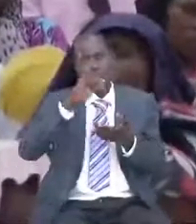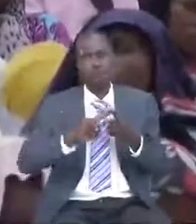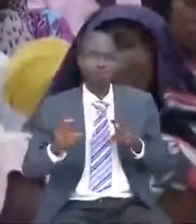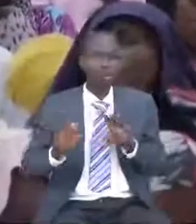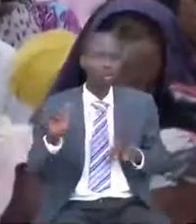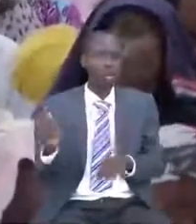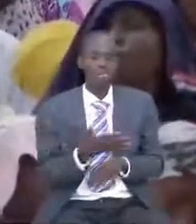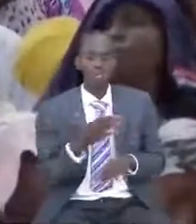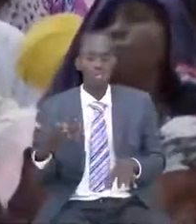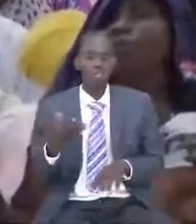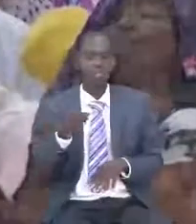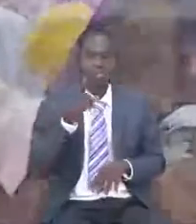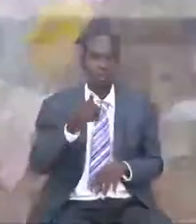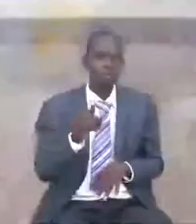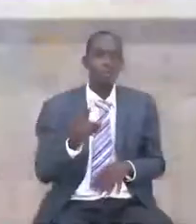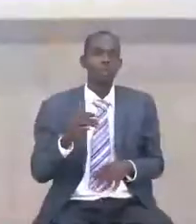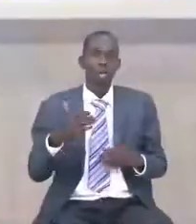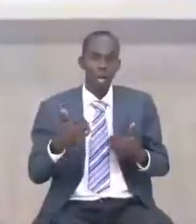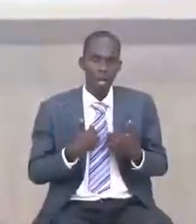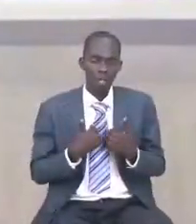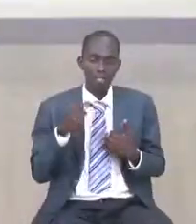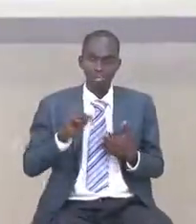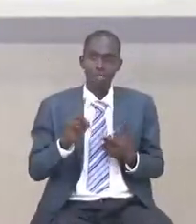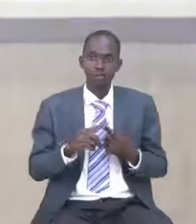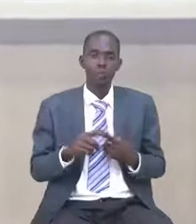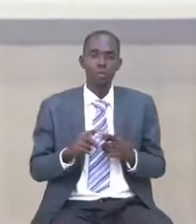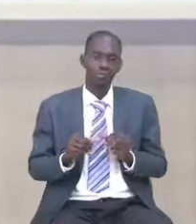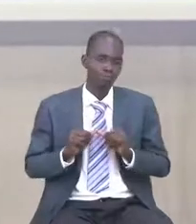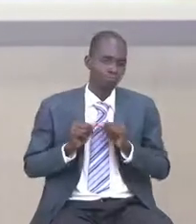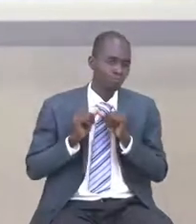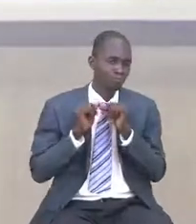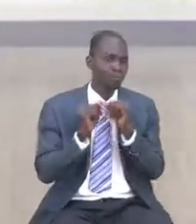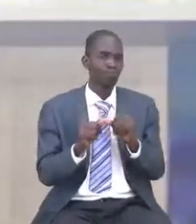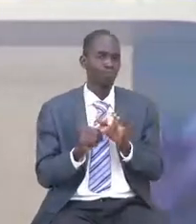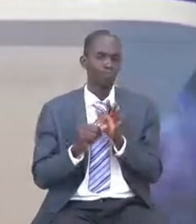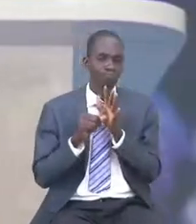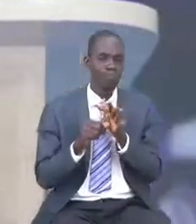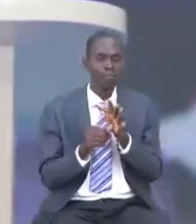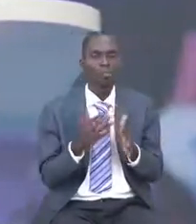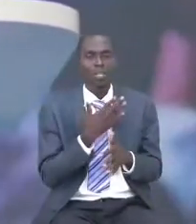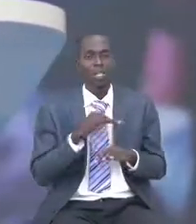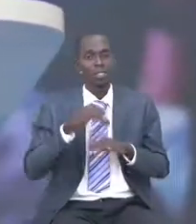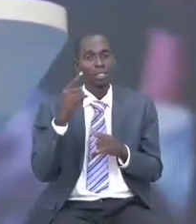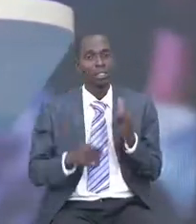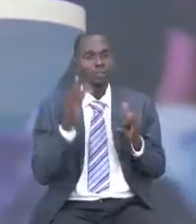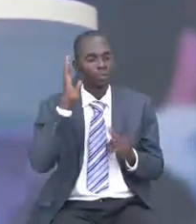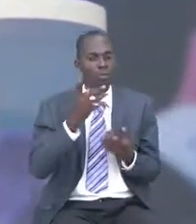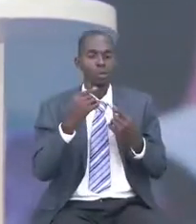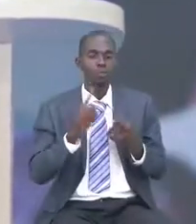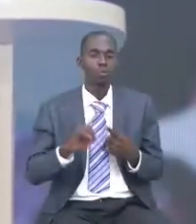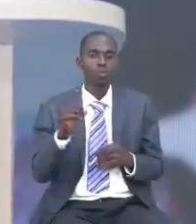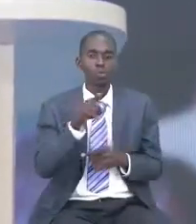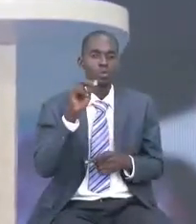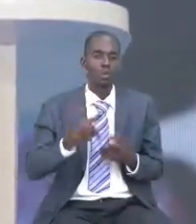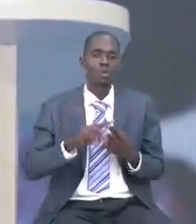chose. Apprendre, tu dois persévérer. Ensuite, tu parviendras là où tu dois être